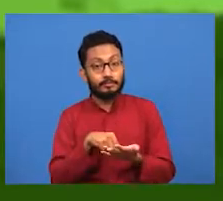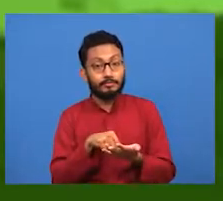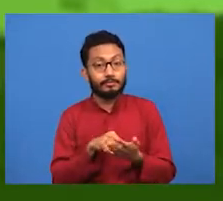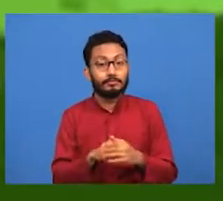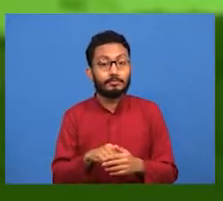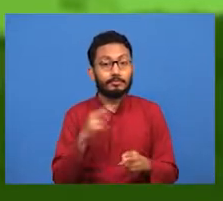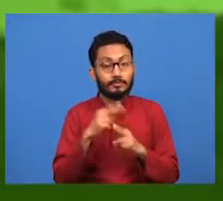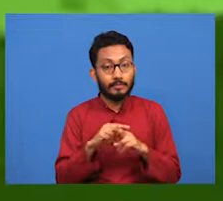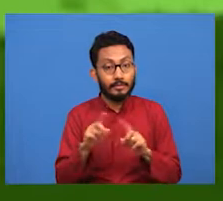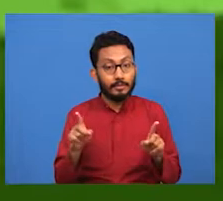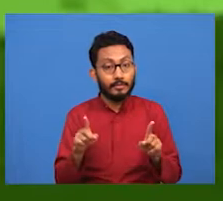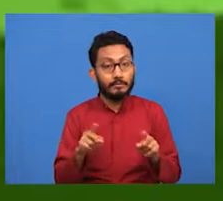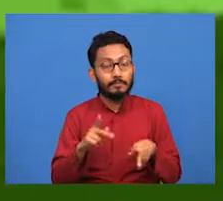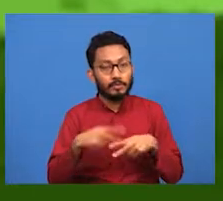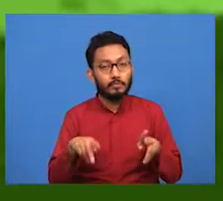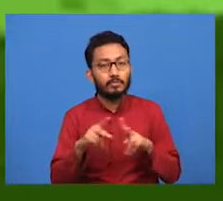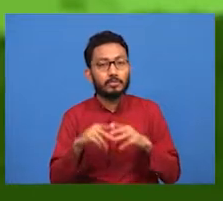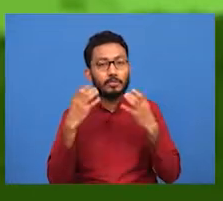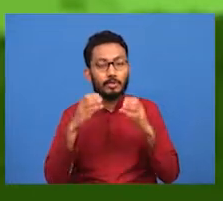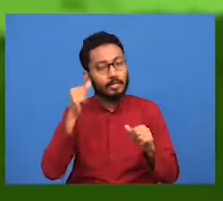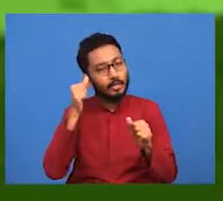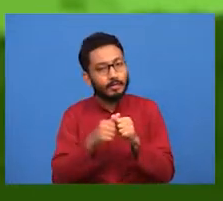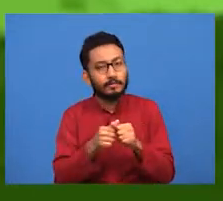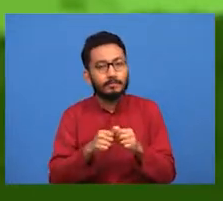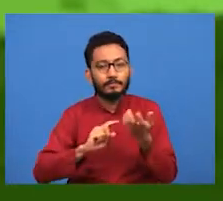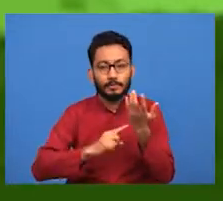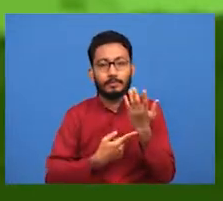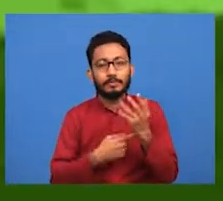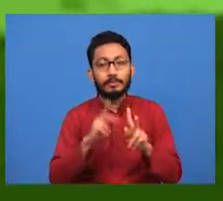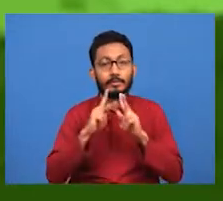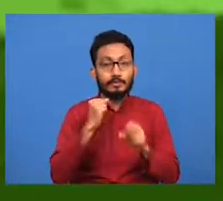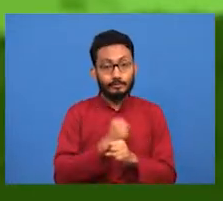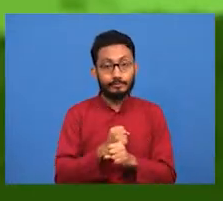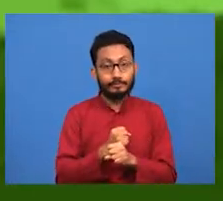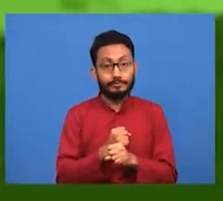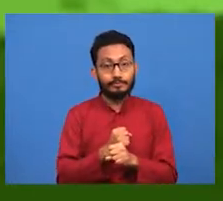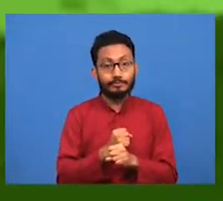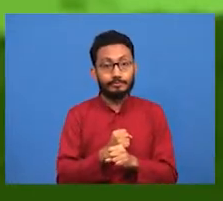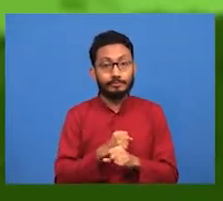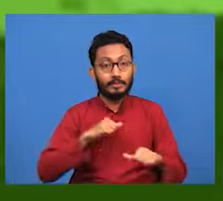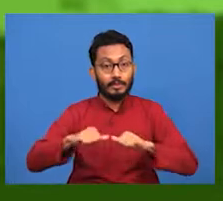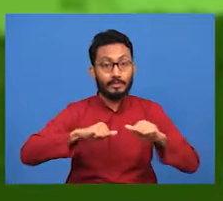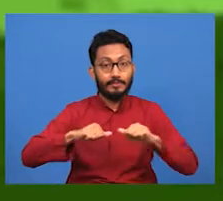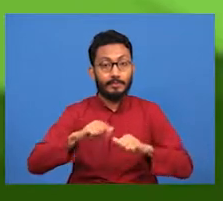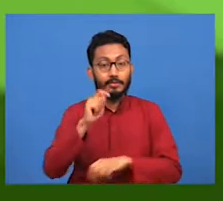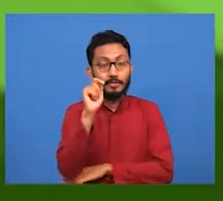Namun, perlu cikgu ingatkan semula di sini, kata kerja aktif tak transitif terbahagi kepada